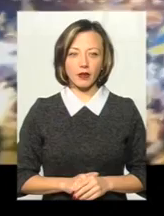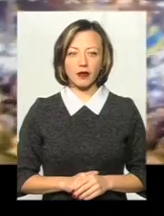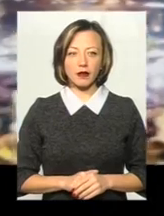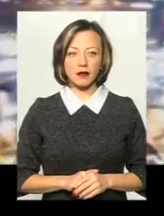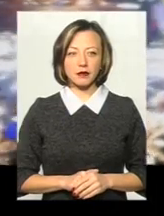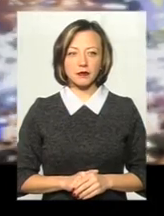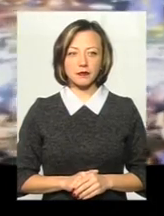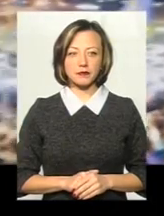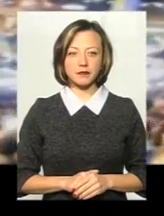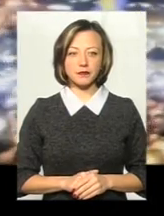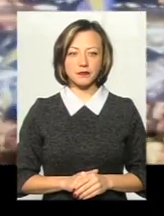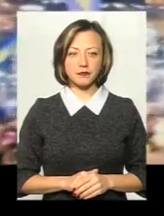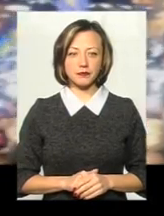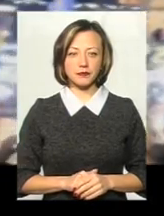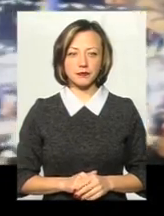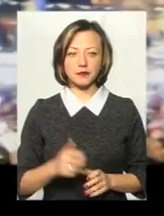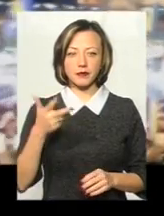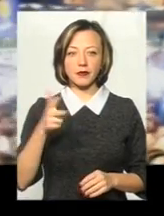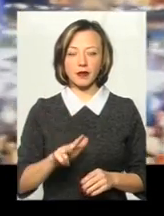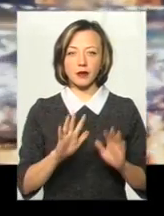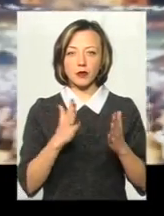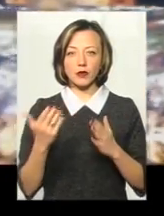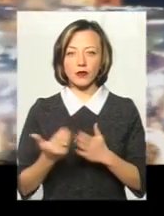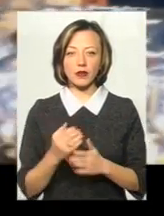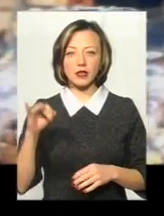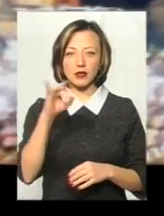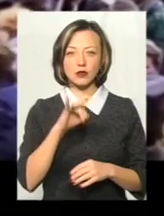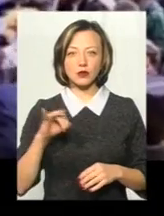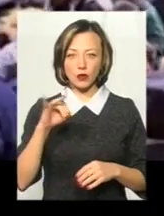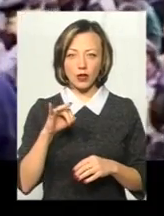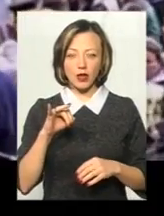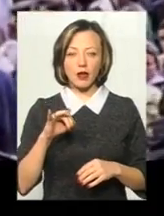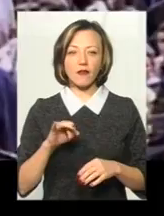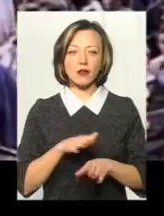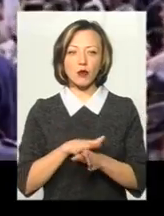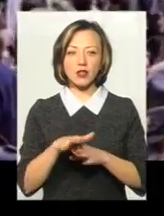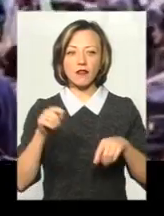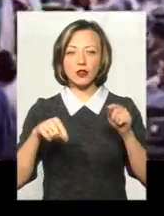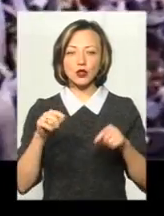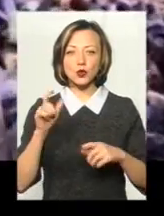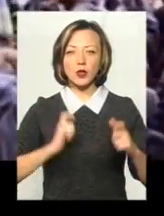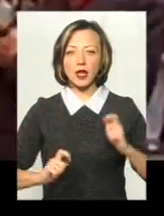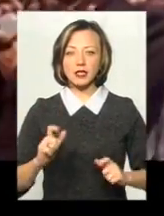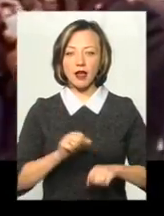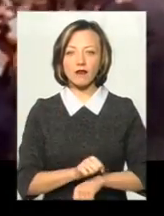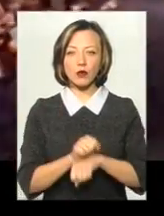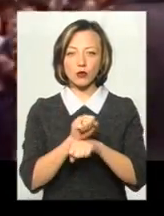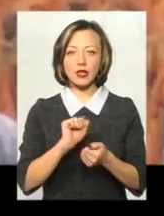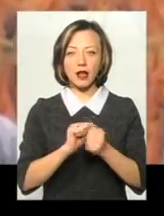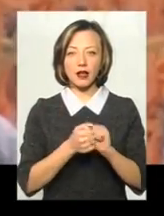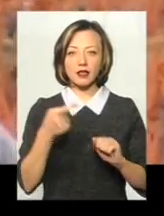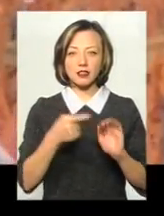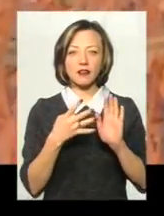Щонайменше три великих події у новітній українській історії відбулися восени. Студентська революція на граніті 1990